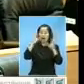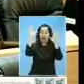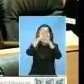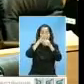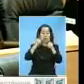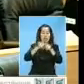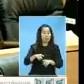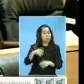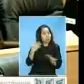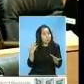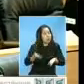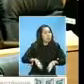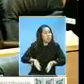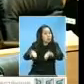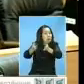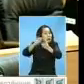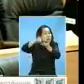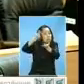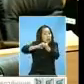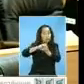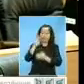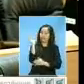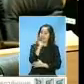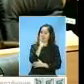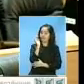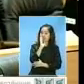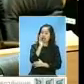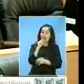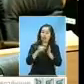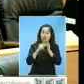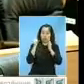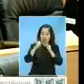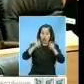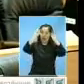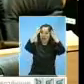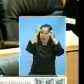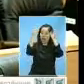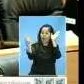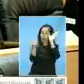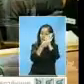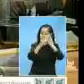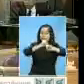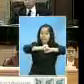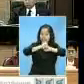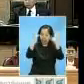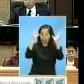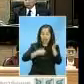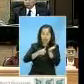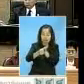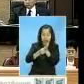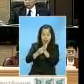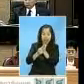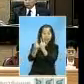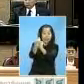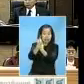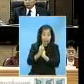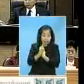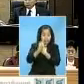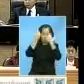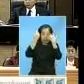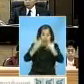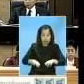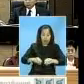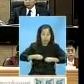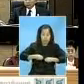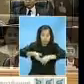ล่าผมเรียนอย่างนี้ครับถ้าเรากำหนดหัวข้อให้ชัดเจนว่าจะต้องแก้อย่างโน้นแก้อย่างนี้แล้วสสร.ต้องทำตามเมื่อเริ่มต้นก